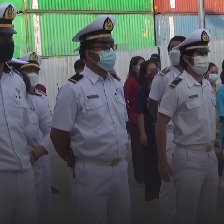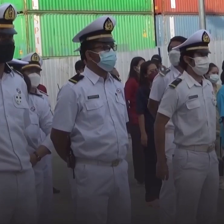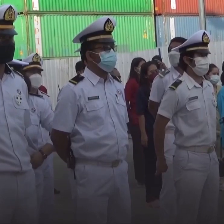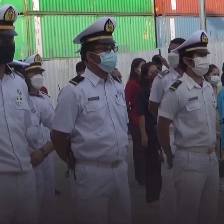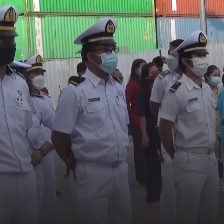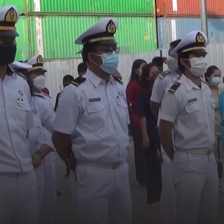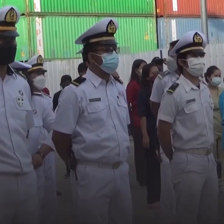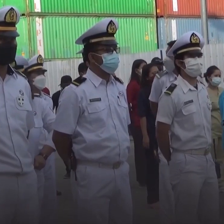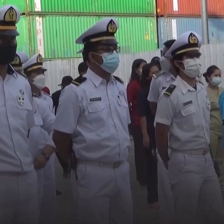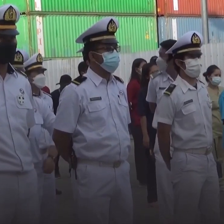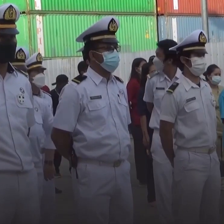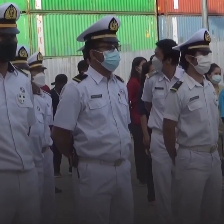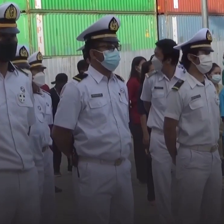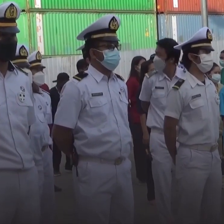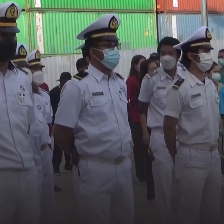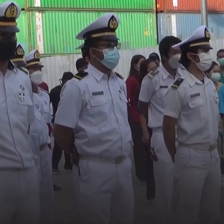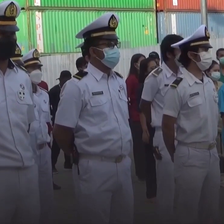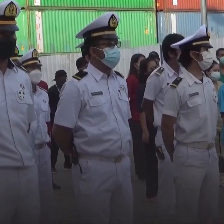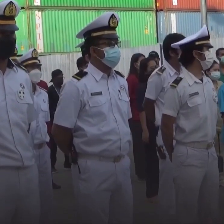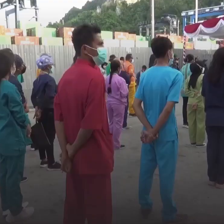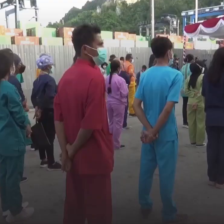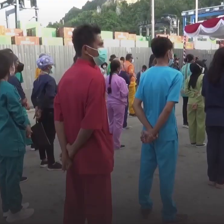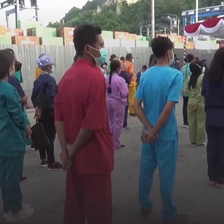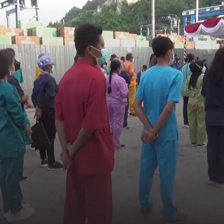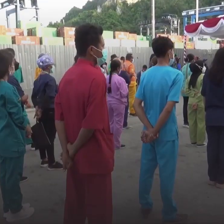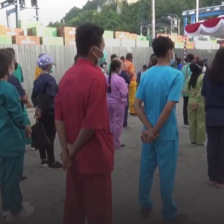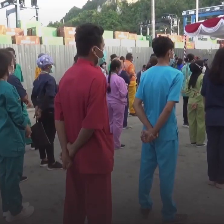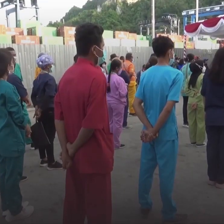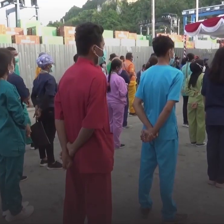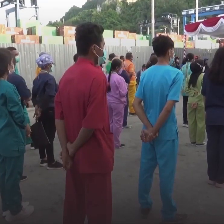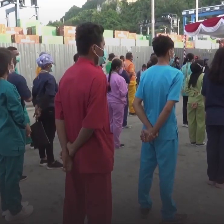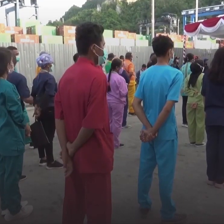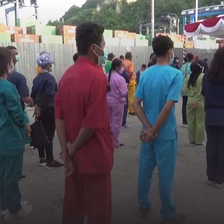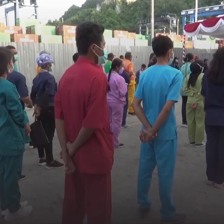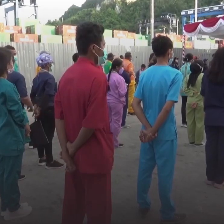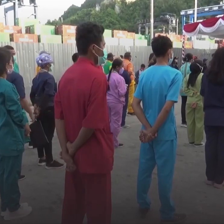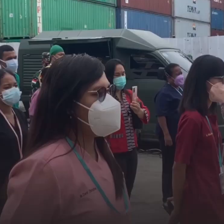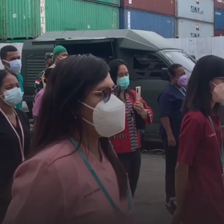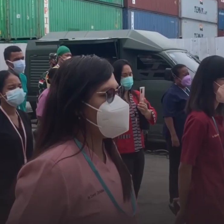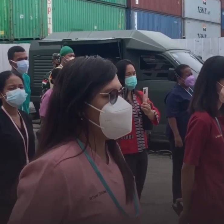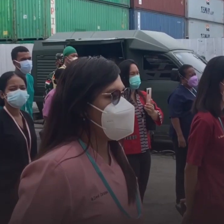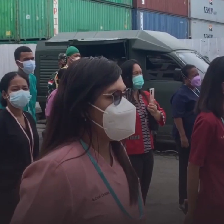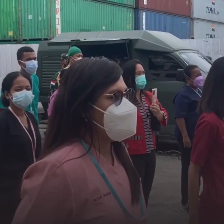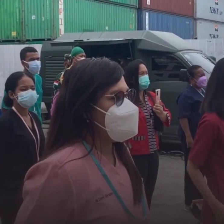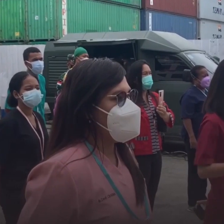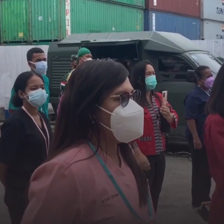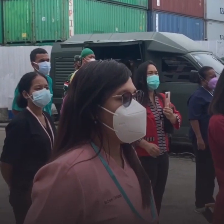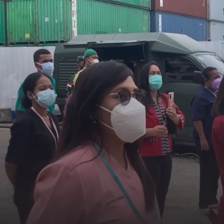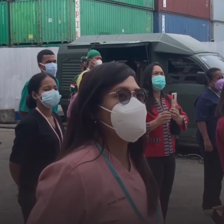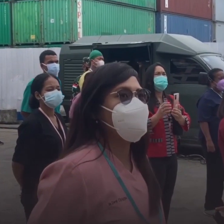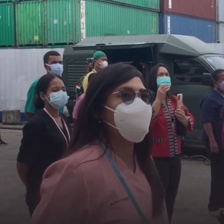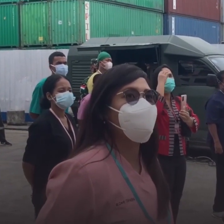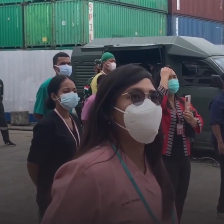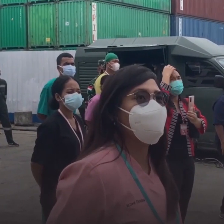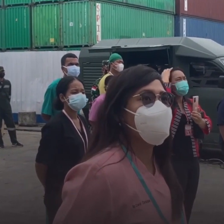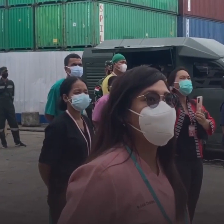dengan 29 tenaga kesehatan, serta terdiri dari 6 dokter, 12 perawat, 1 ahli gizi, 2